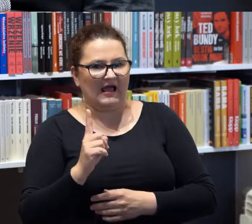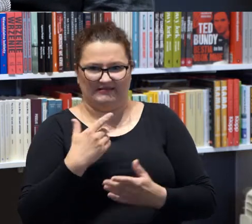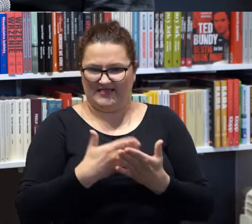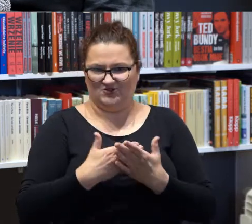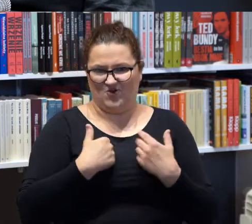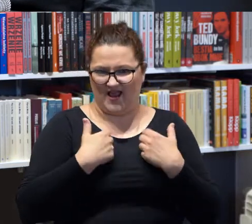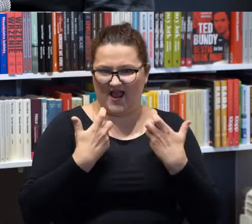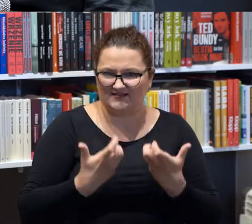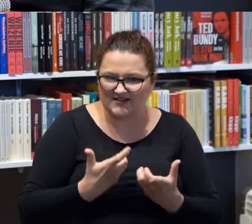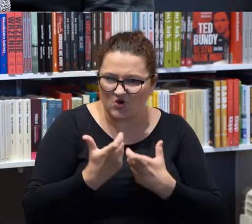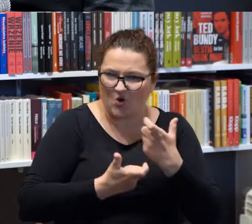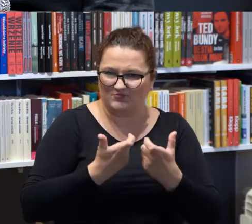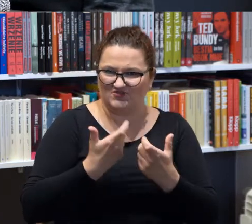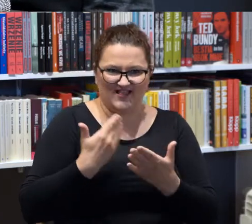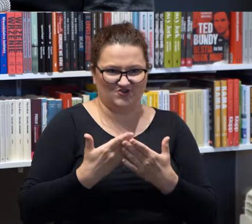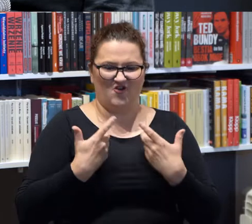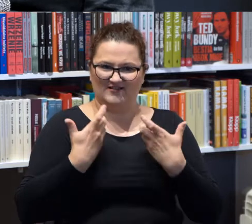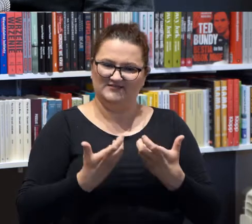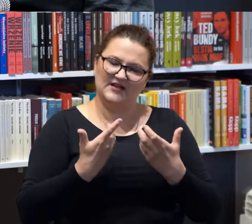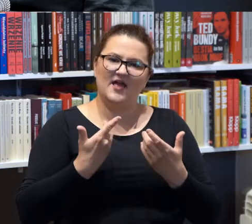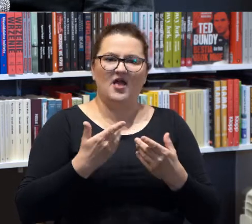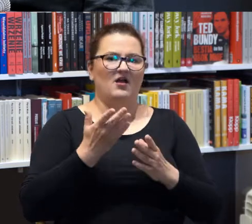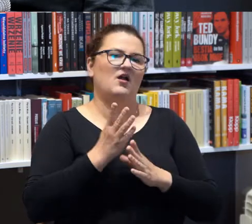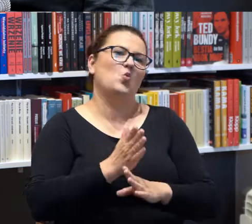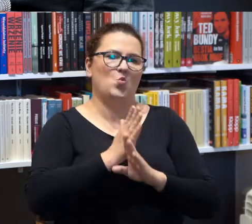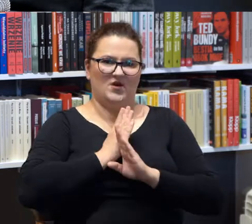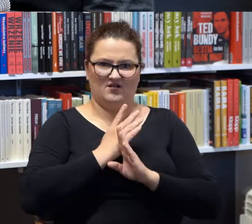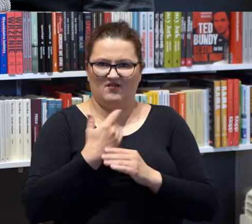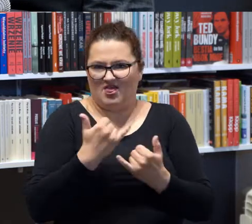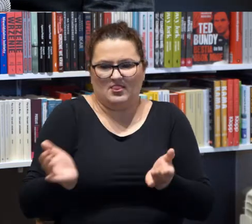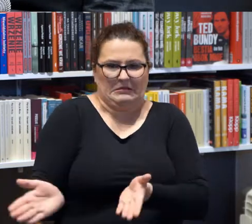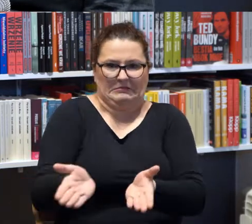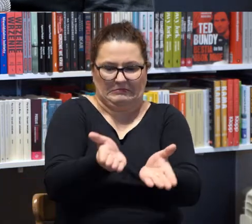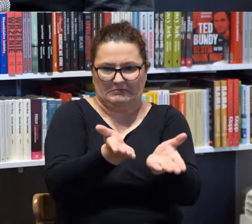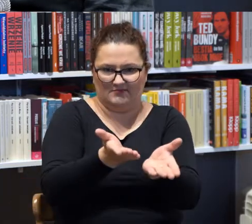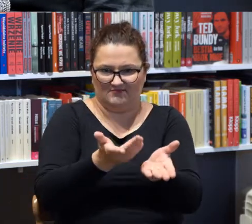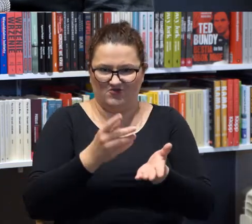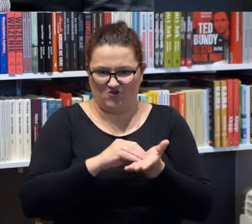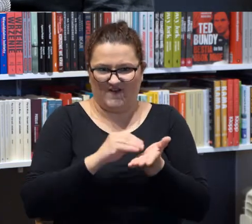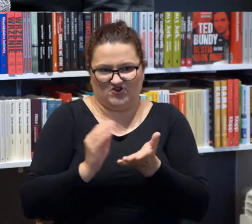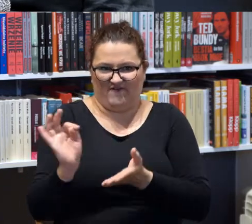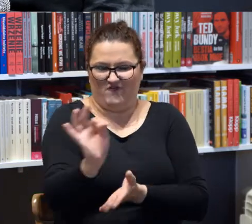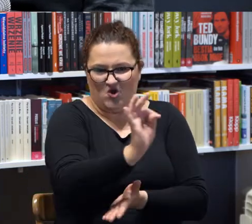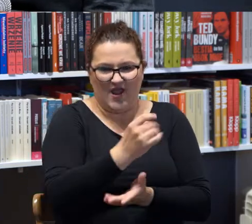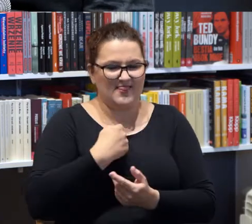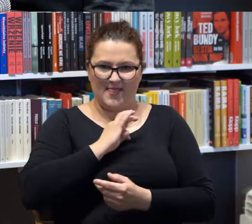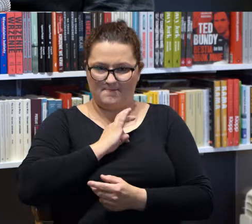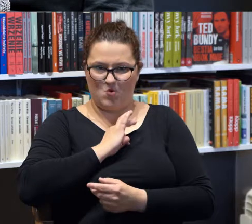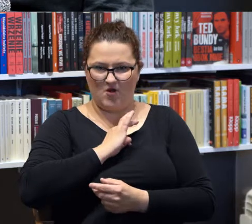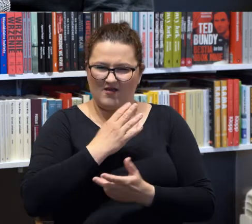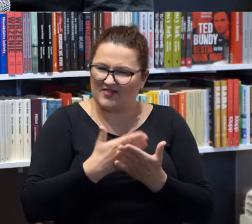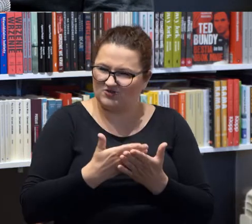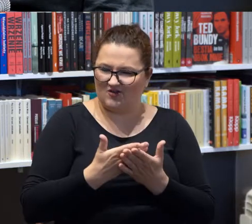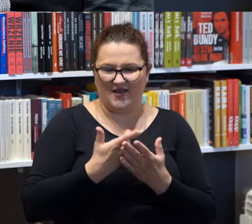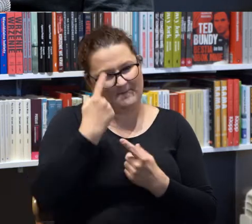chciała to robić? Dlaczego ja chcę się ukrywać za czyimś doświadczeniem? Pomyślałam sobie, że to by było w pewnym sensie nie fair,